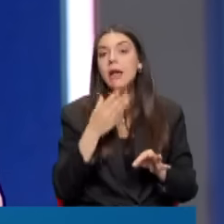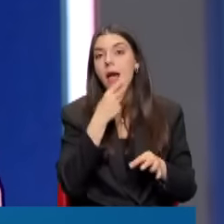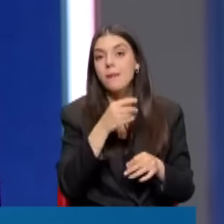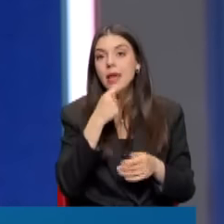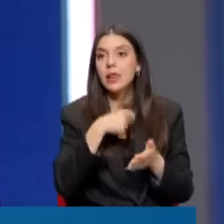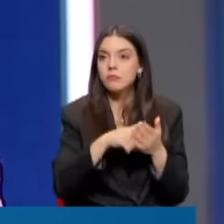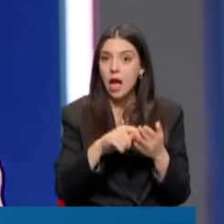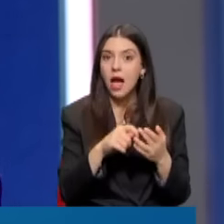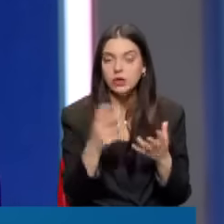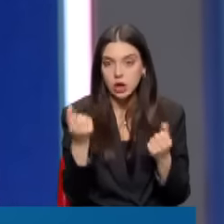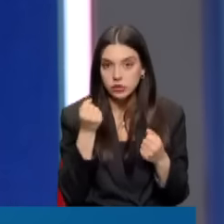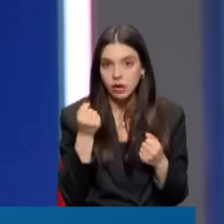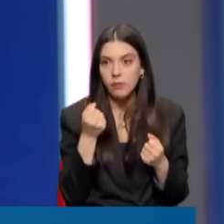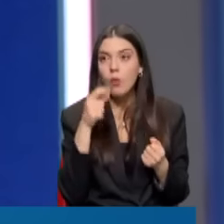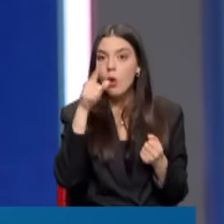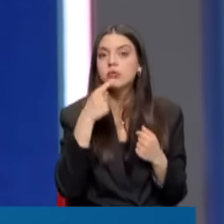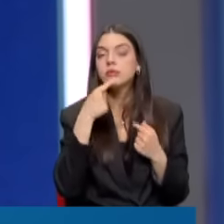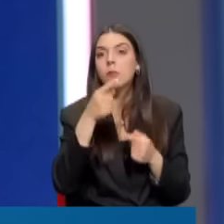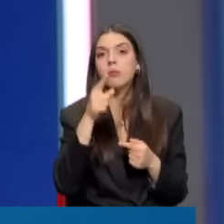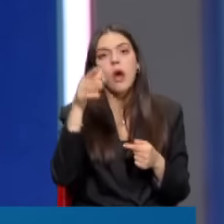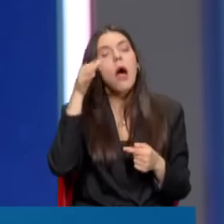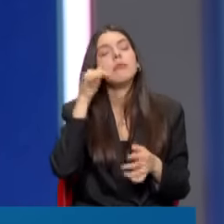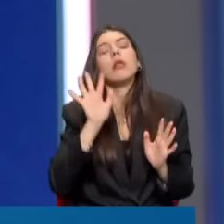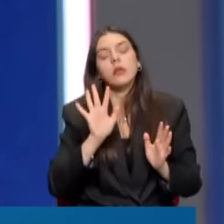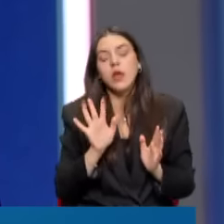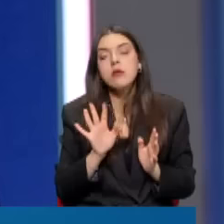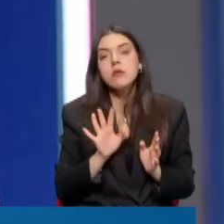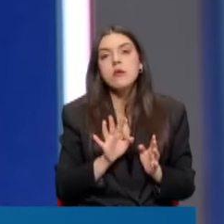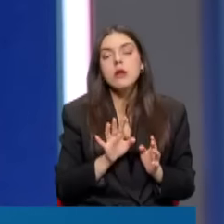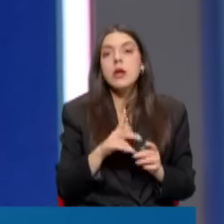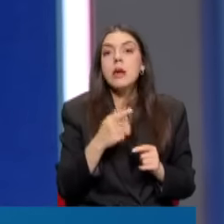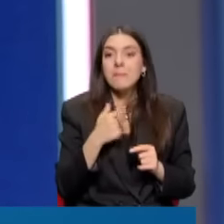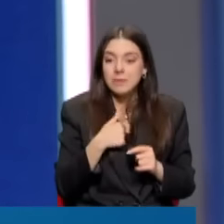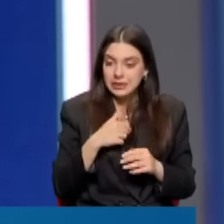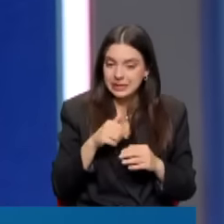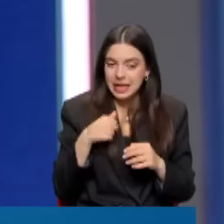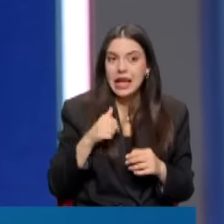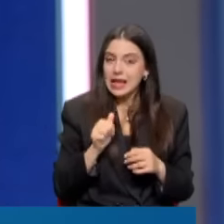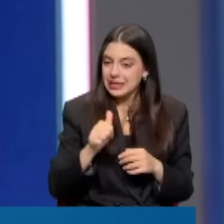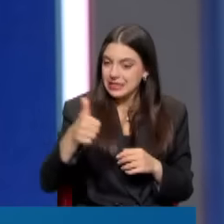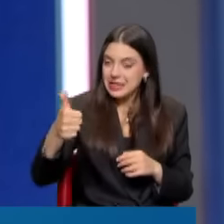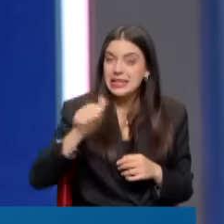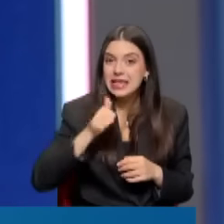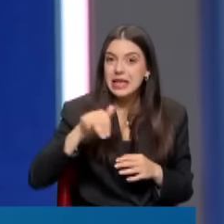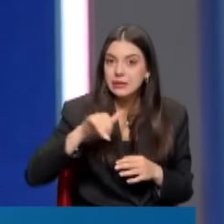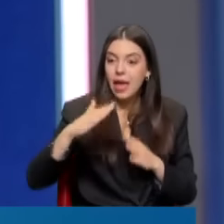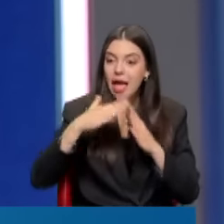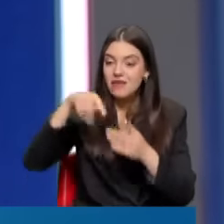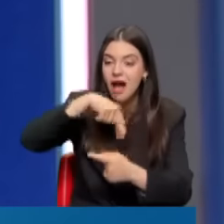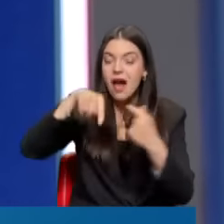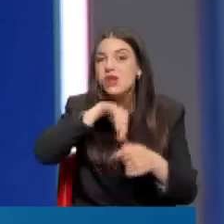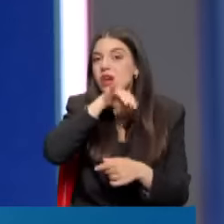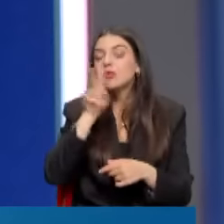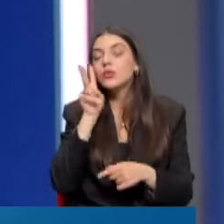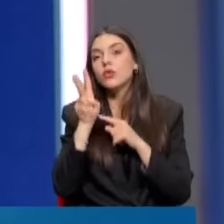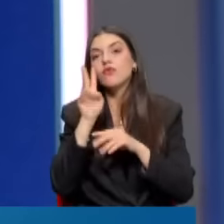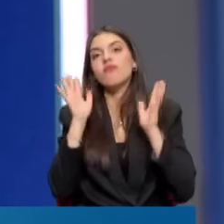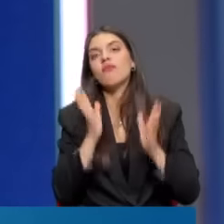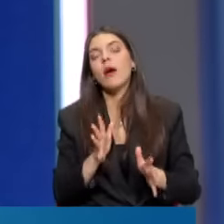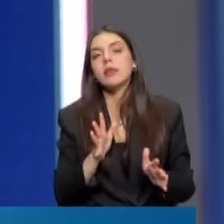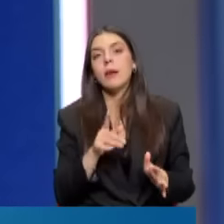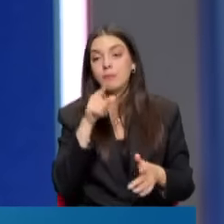tırpanlı aksın O zaman şunu söylemek Kehanet değil yakın vadede Biz evsiz yaşlılar göreceğiz ev arayan yaşlılar göreceğiz Dolayısıyla